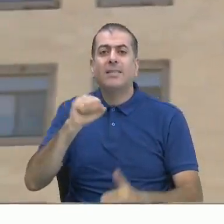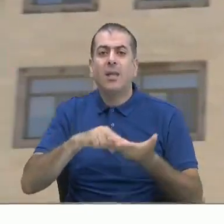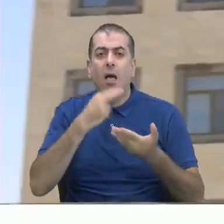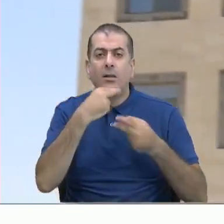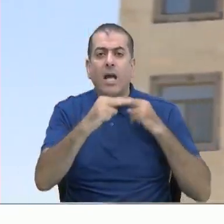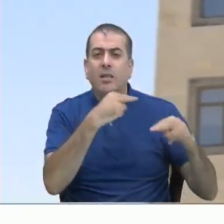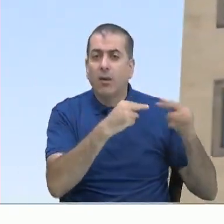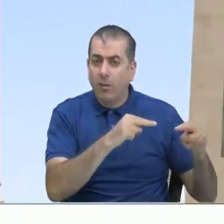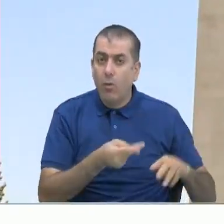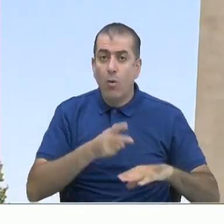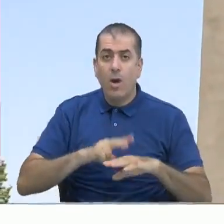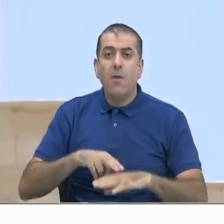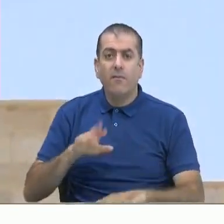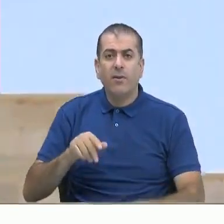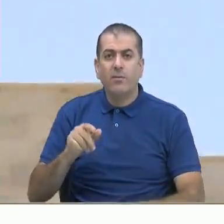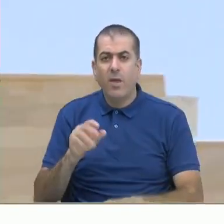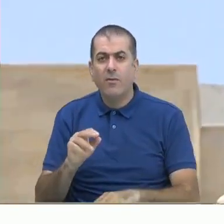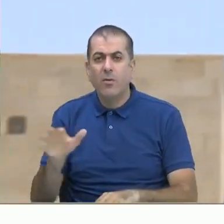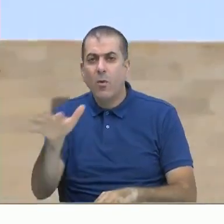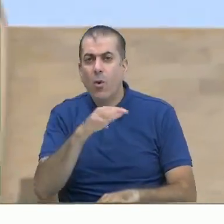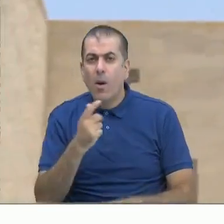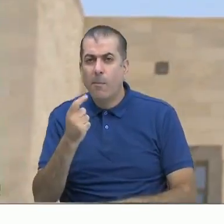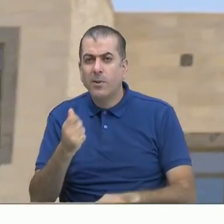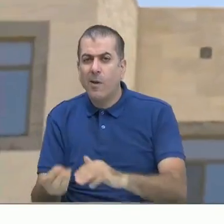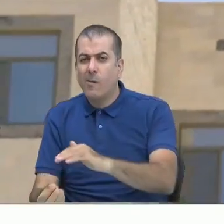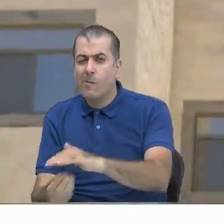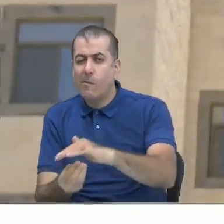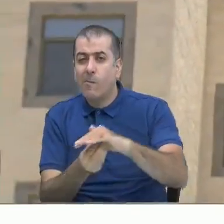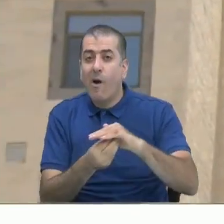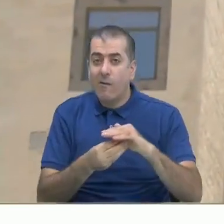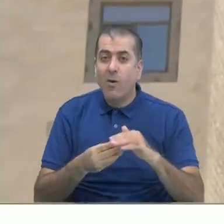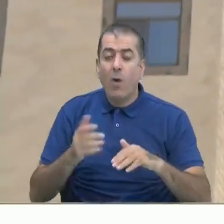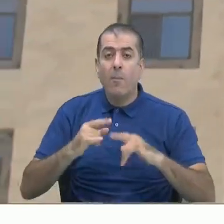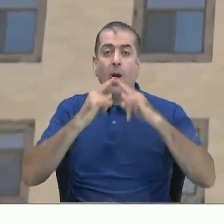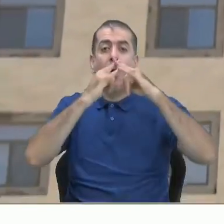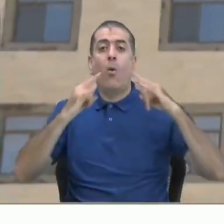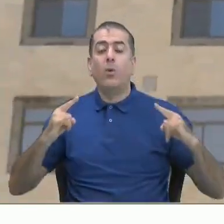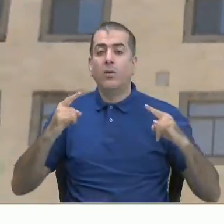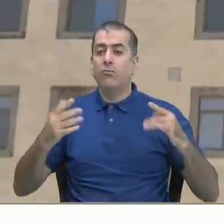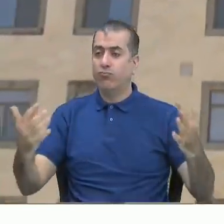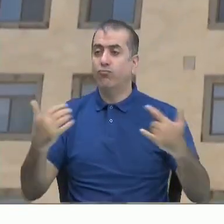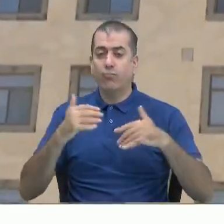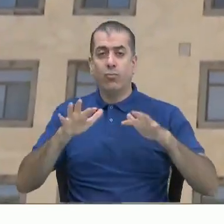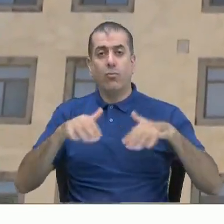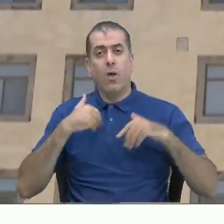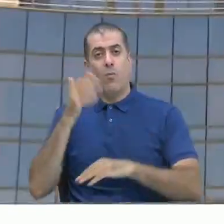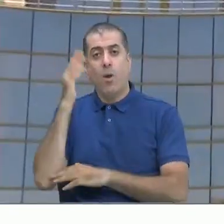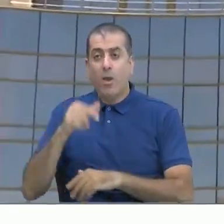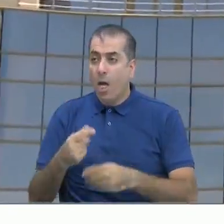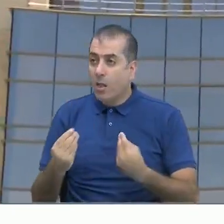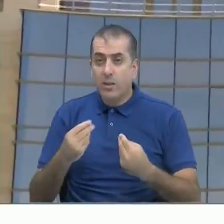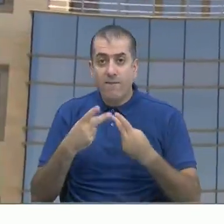فضلا عن رصد حالات تأثير على إرادة الناخبين بالمال وفتح مقرات انتخابية في مختلف الدوائر.